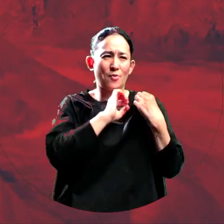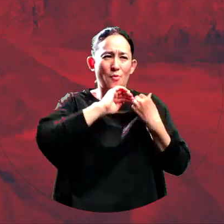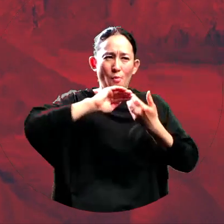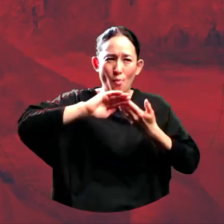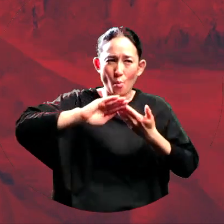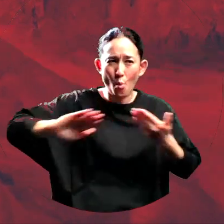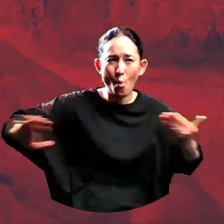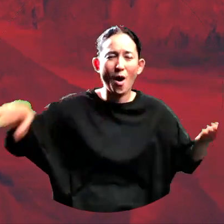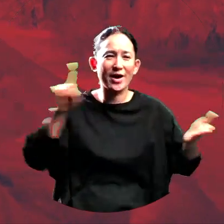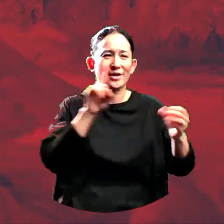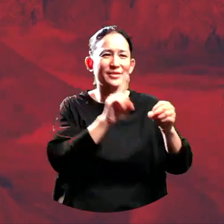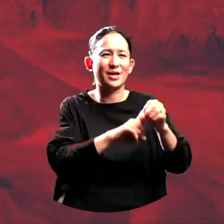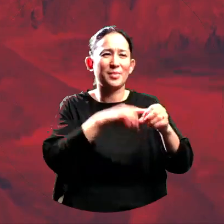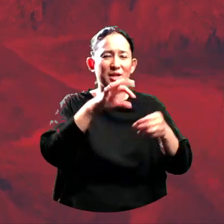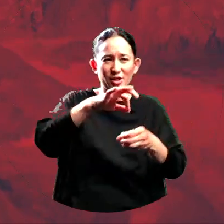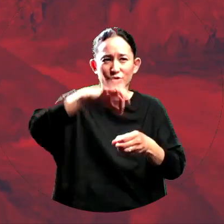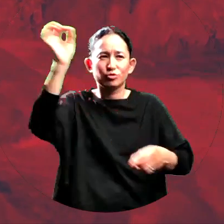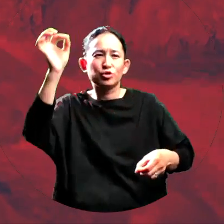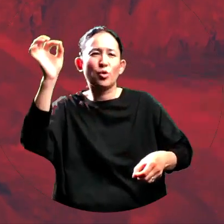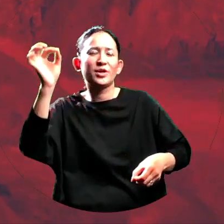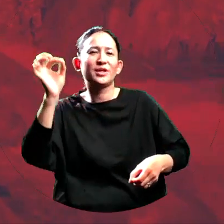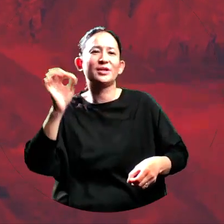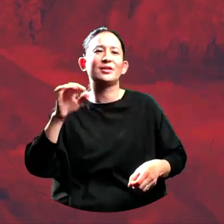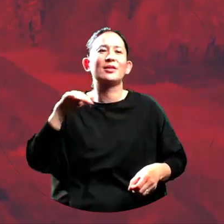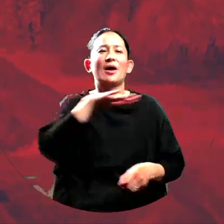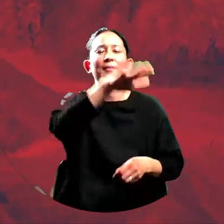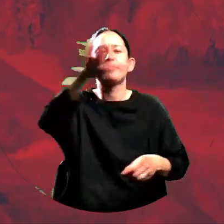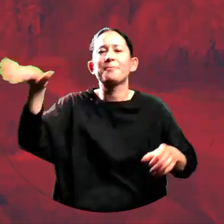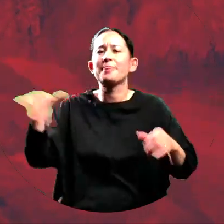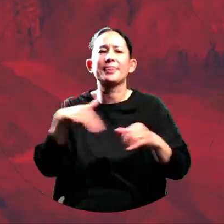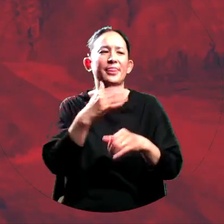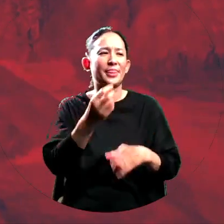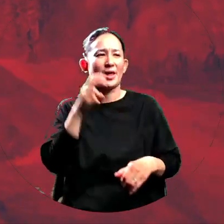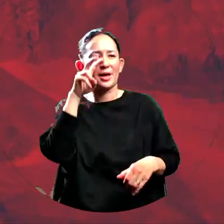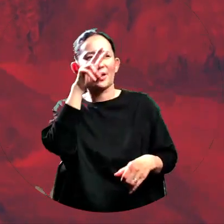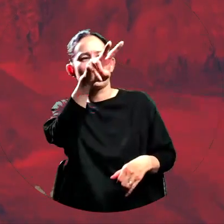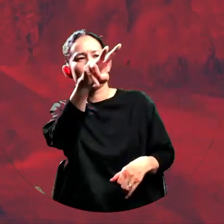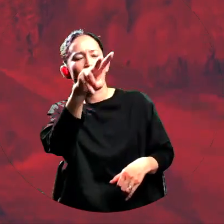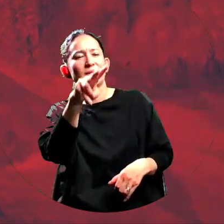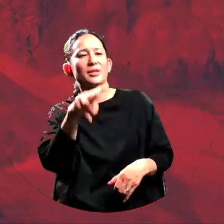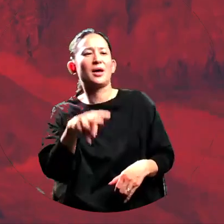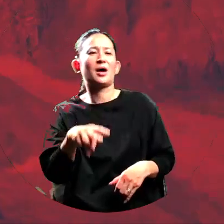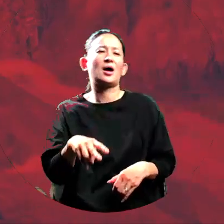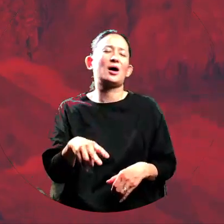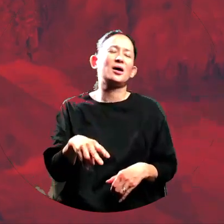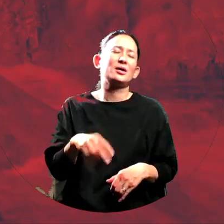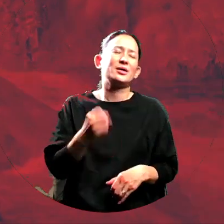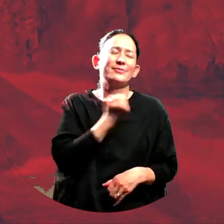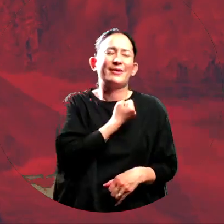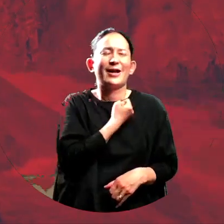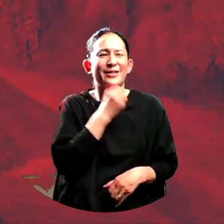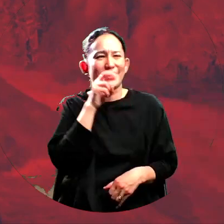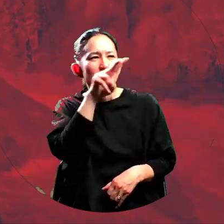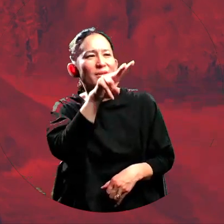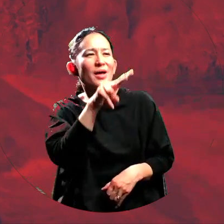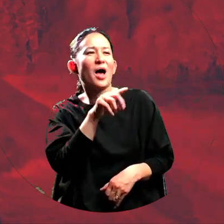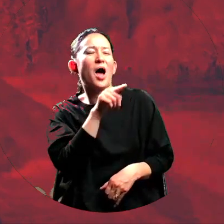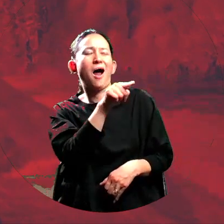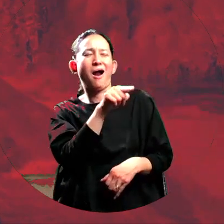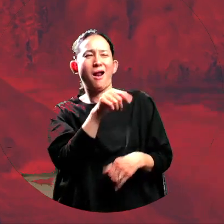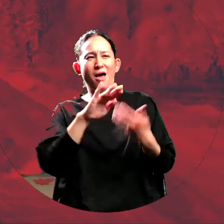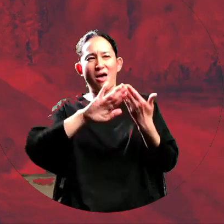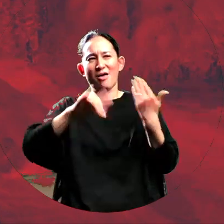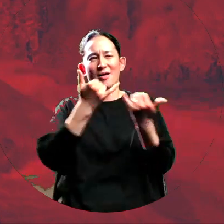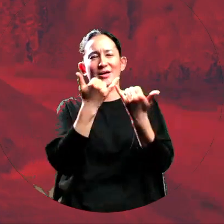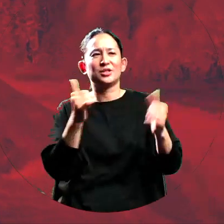た。民衆は立って眺めていた。議員たちも嘲笑っていった。あれは他人を救った。も